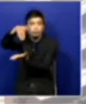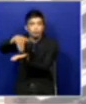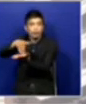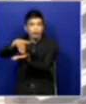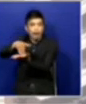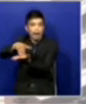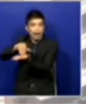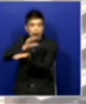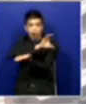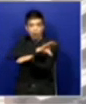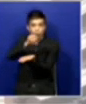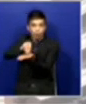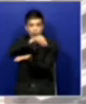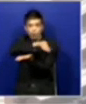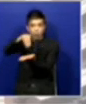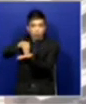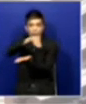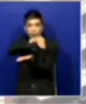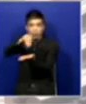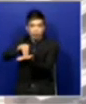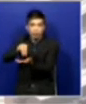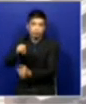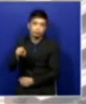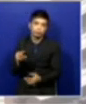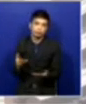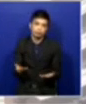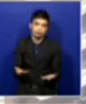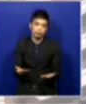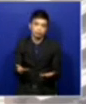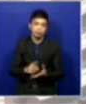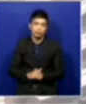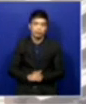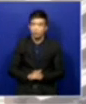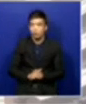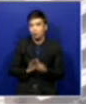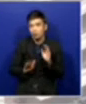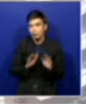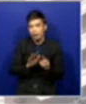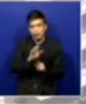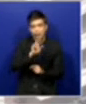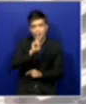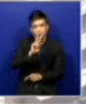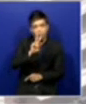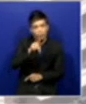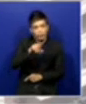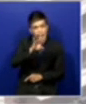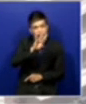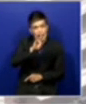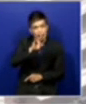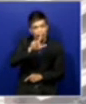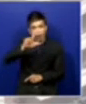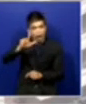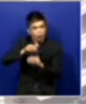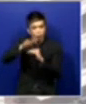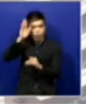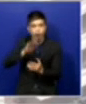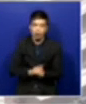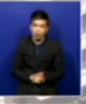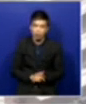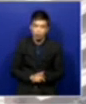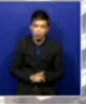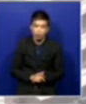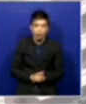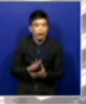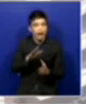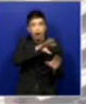ใหญ่ครับมีบ้างครับไปให้กองทุนประชารัฐในปีสุดท้าย 2,700 ล้านส่วนใหญ่ไปอยู่สำ